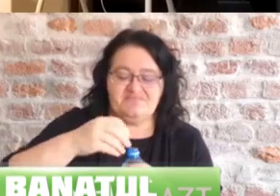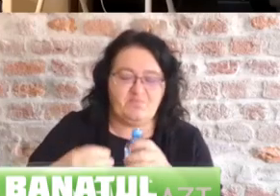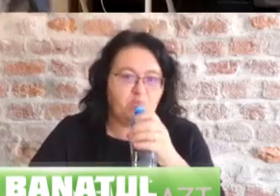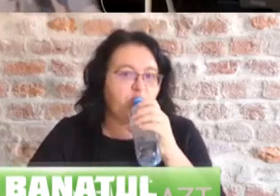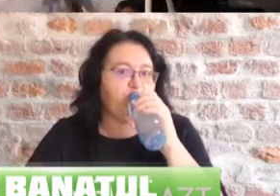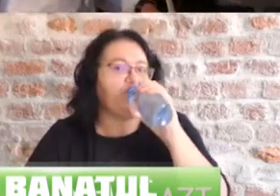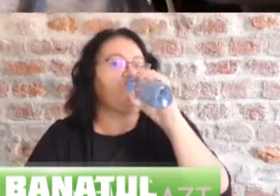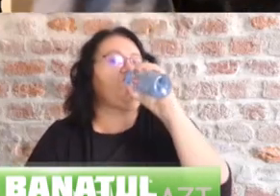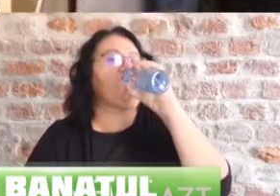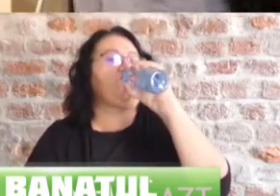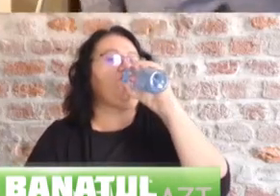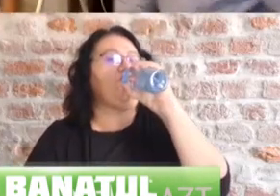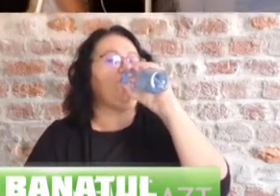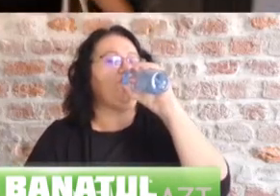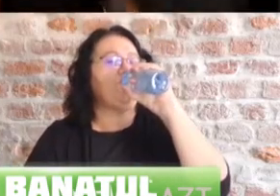Mulțumim.